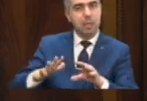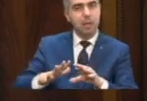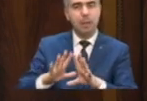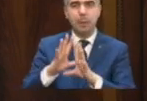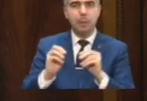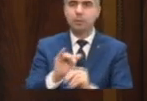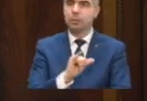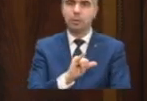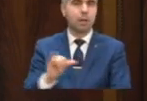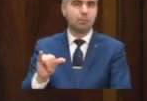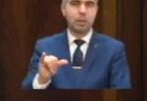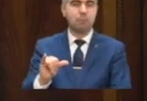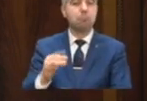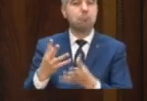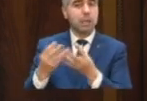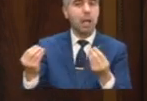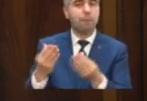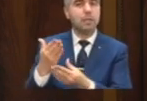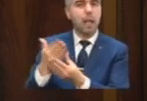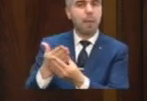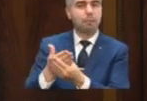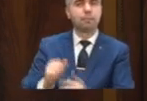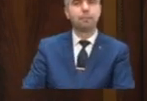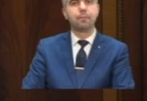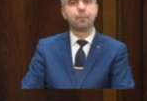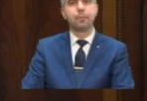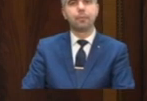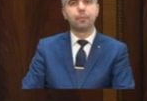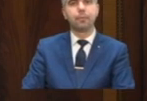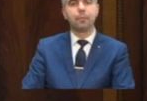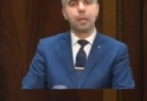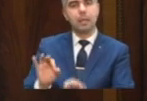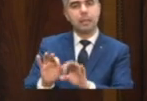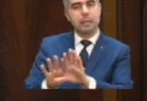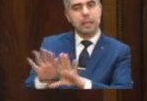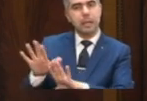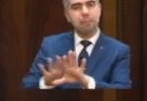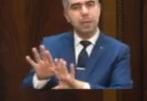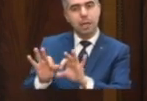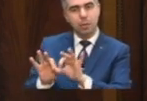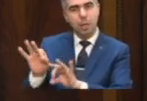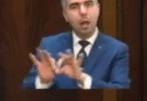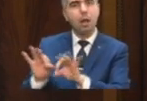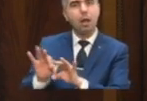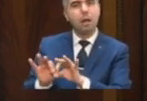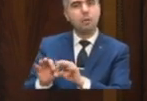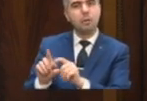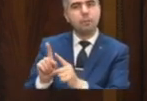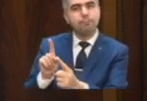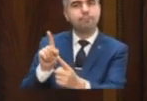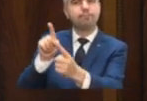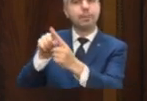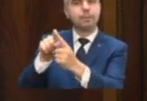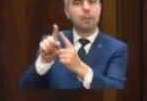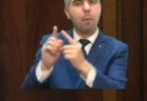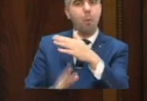راجع لعدة أسباب، ومنها كون التدابير والإجراءات الموجهة للحد من هذه